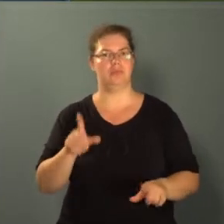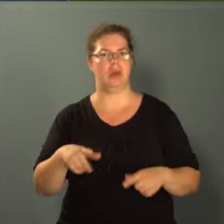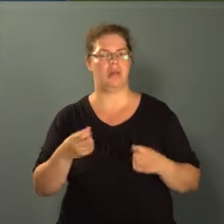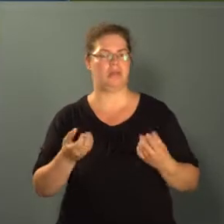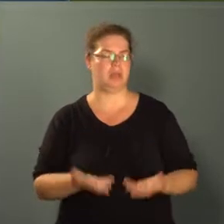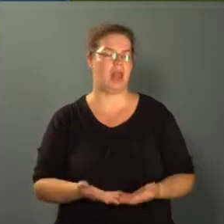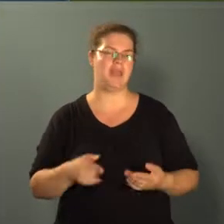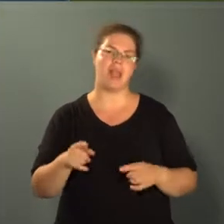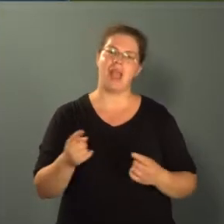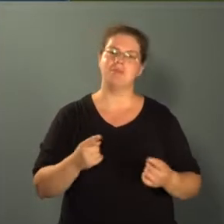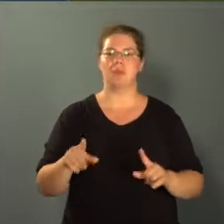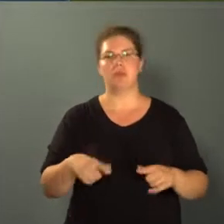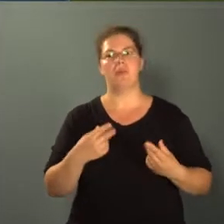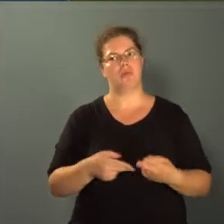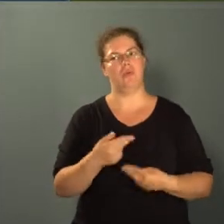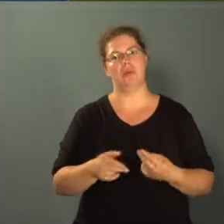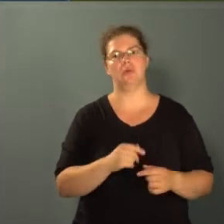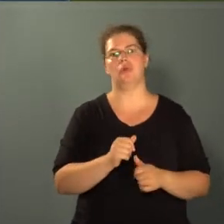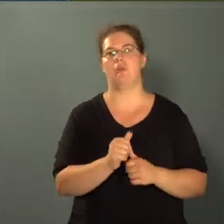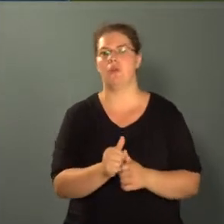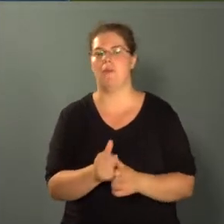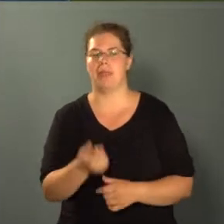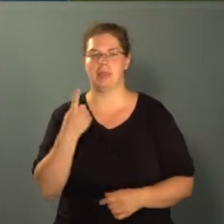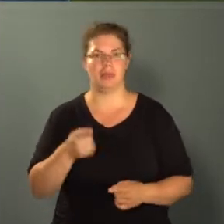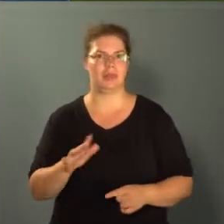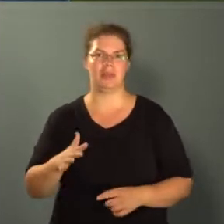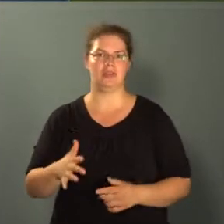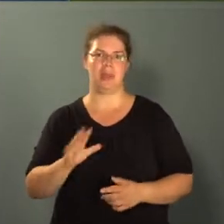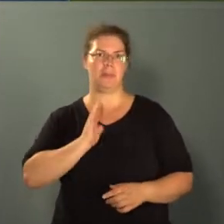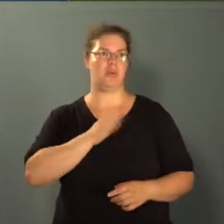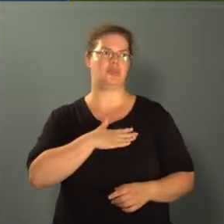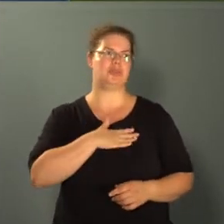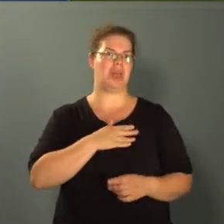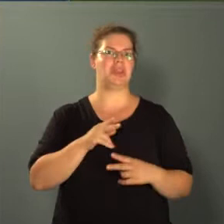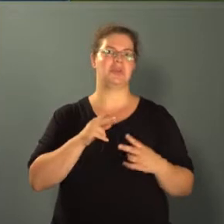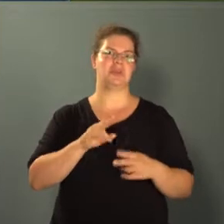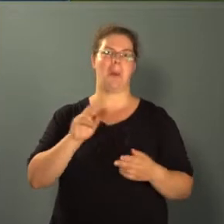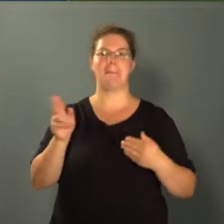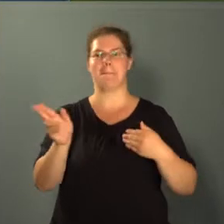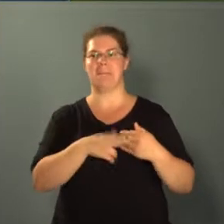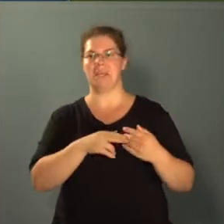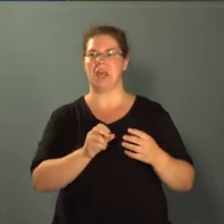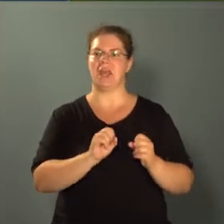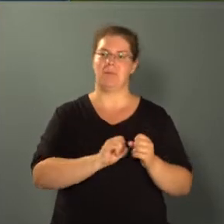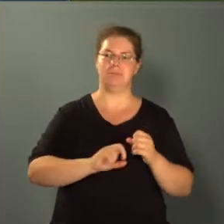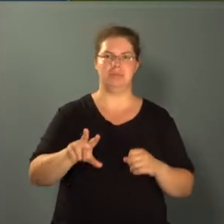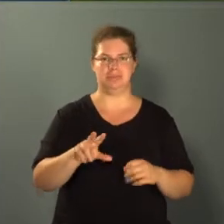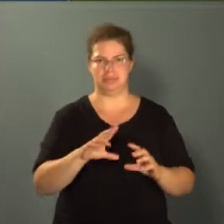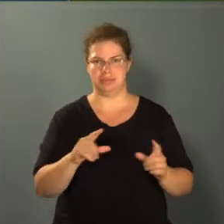jelenni, hogy egymás életét folyamatosan követni tudják, és nem postai úton adják föl bélyeggel ellátva a levelet,